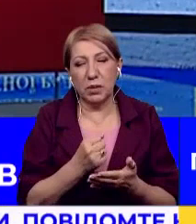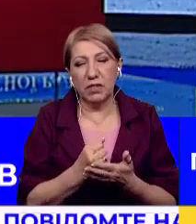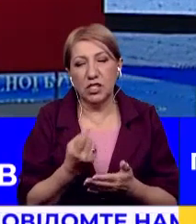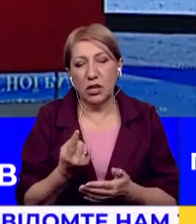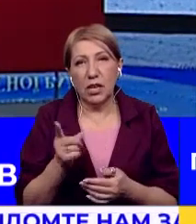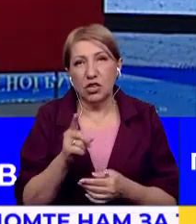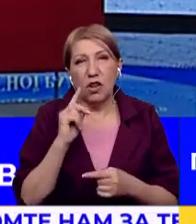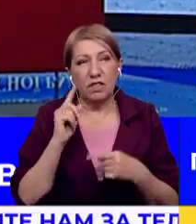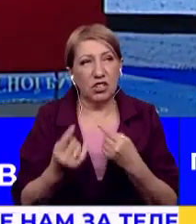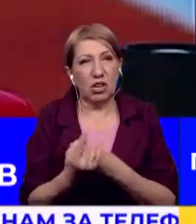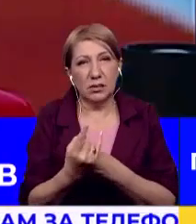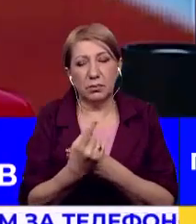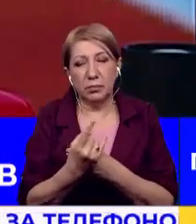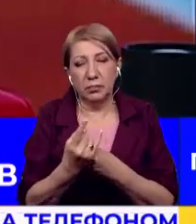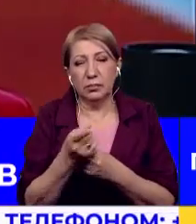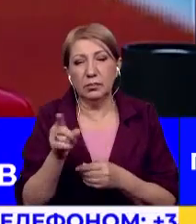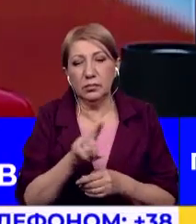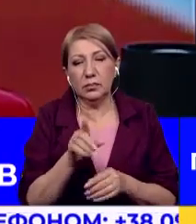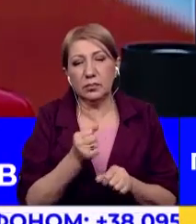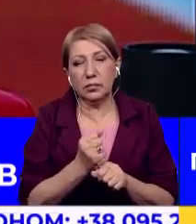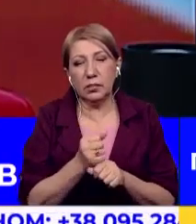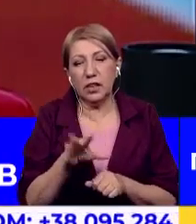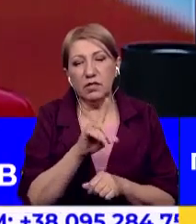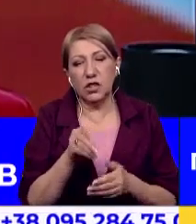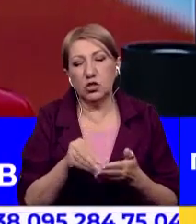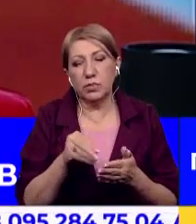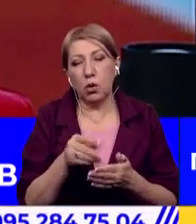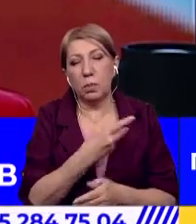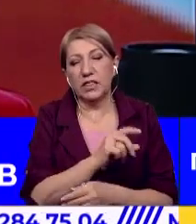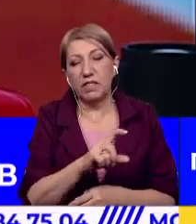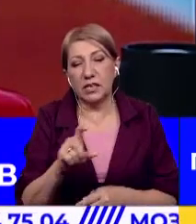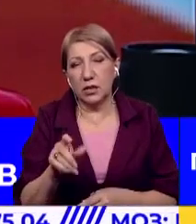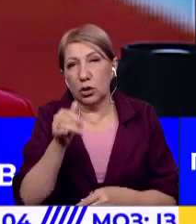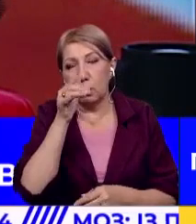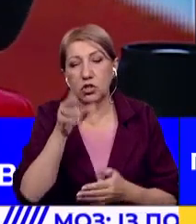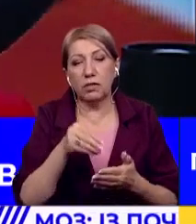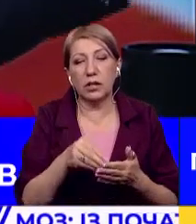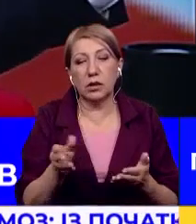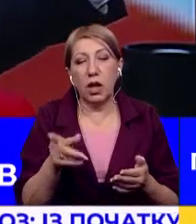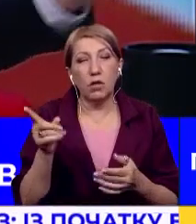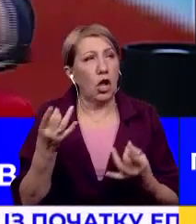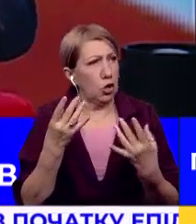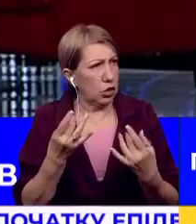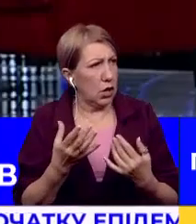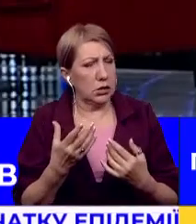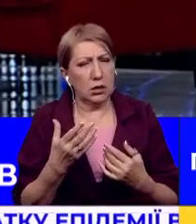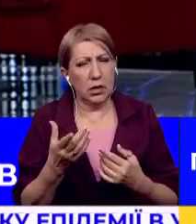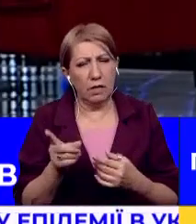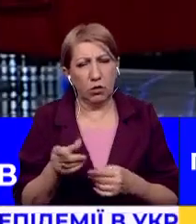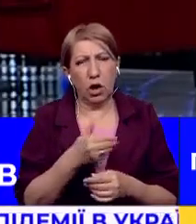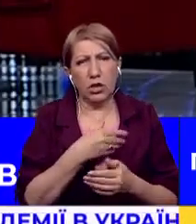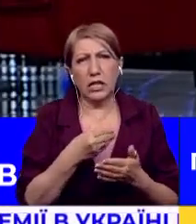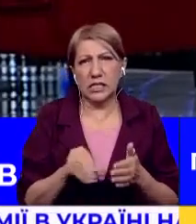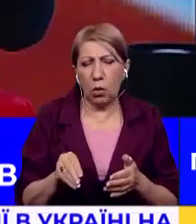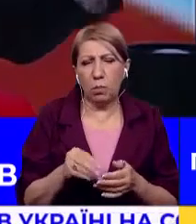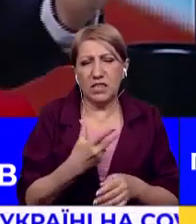що вони весь час нам брехали про те, що вони зробили все, щоб закупити вакцину. Неможливо закупити, вони ж нам розказували, вони хотіли